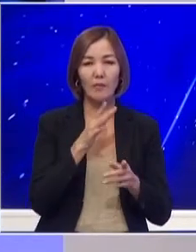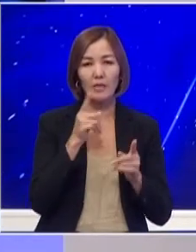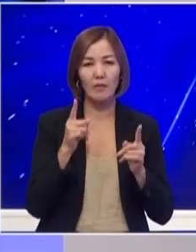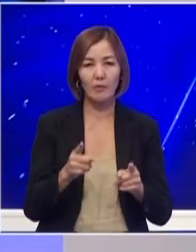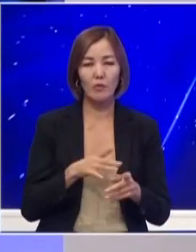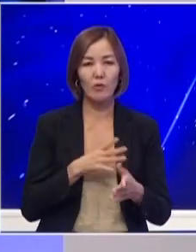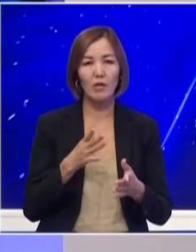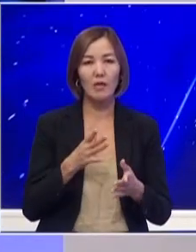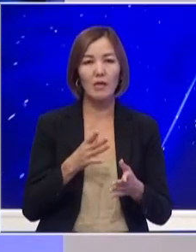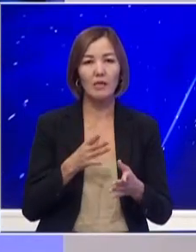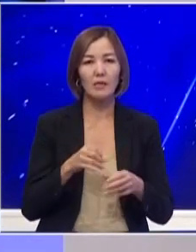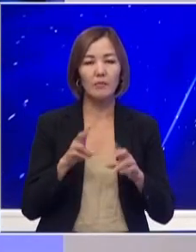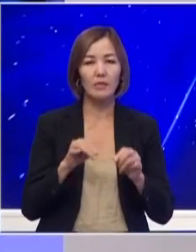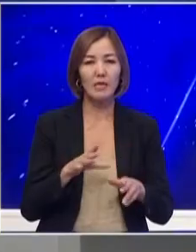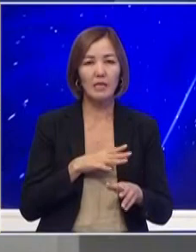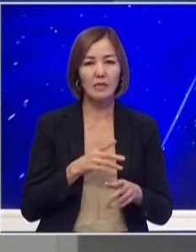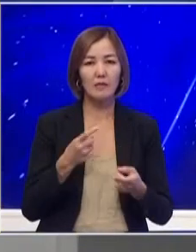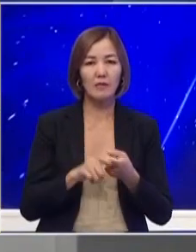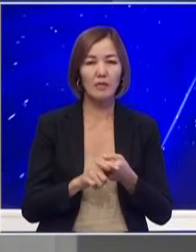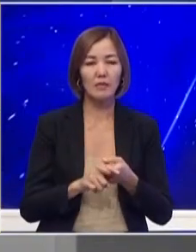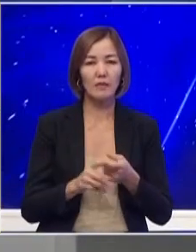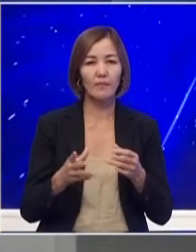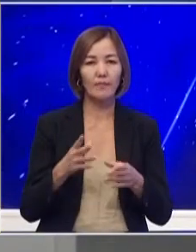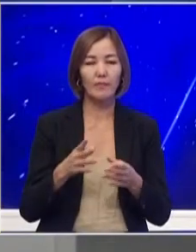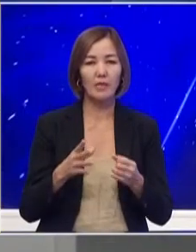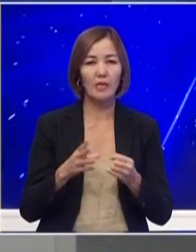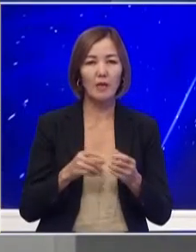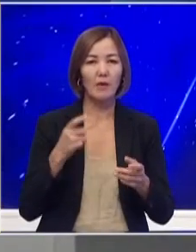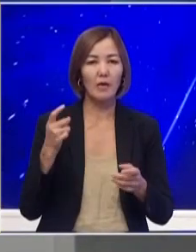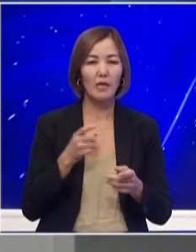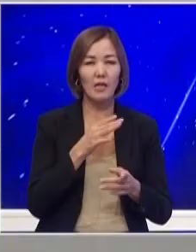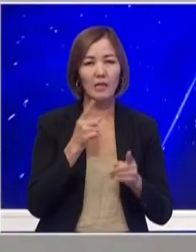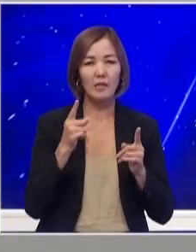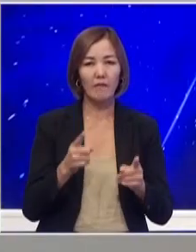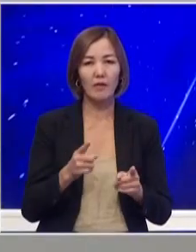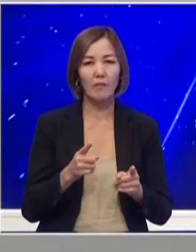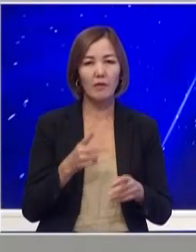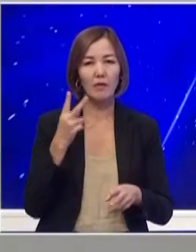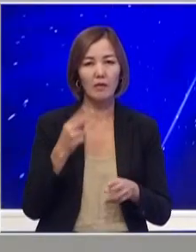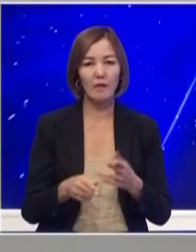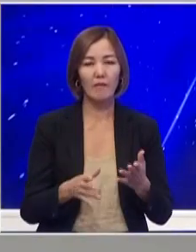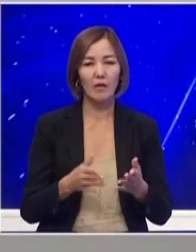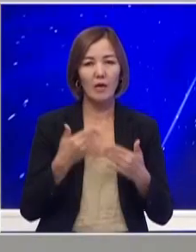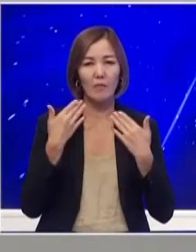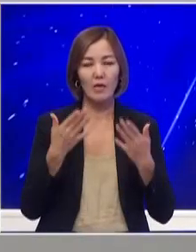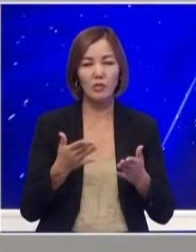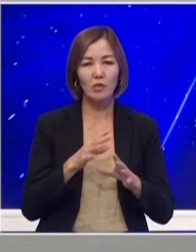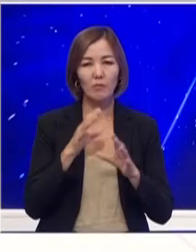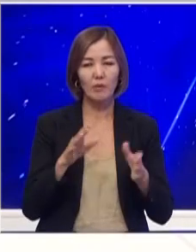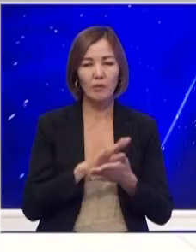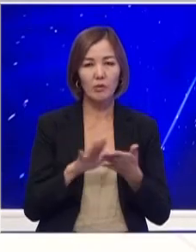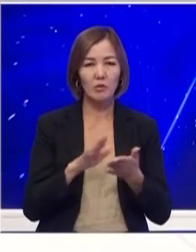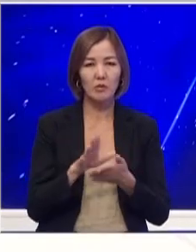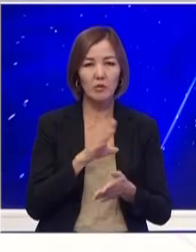отопительный период. По словам специалистов, это связано с тем, что домовладельцы за летний период теряют навыки в обращении с отопительными